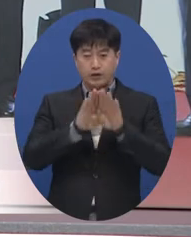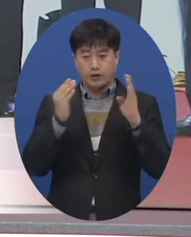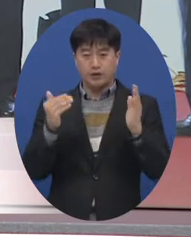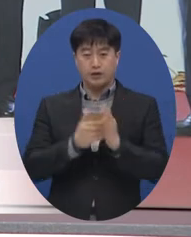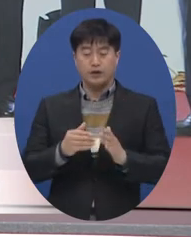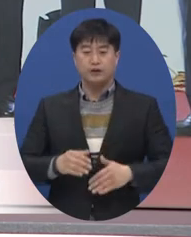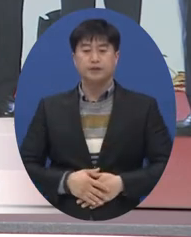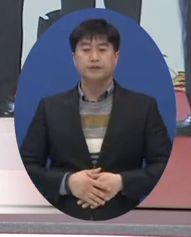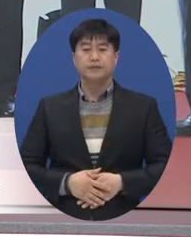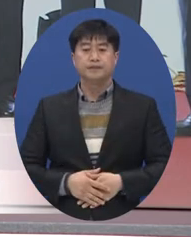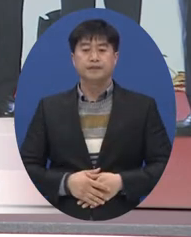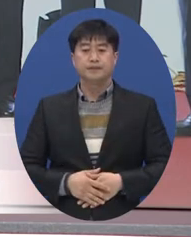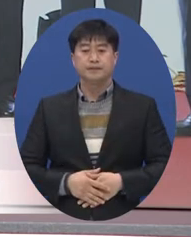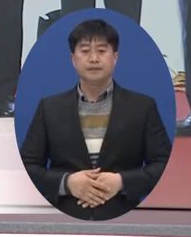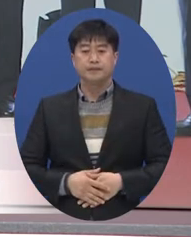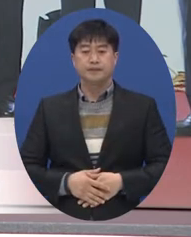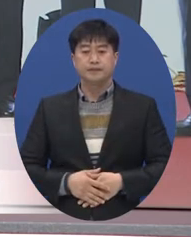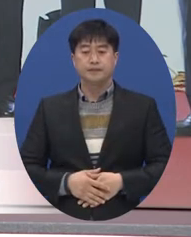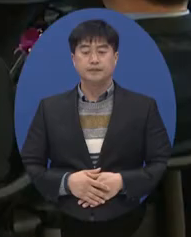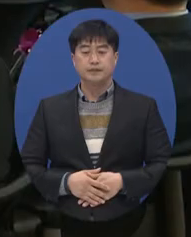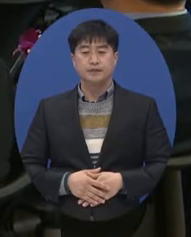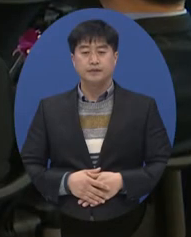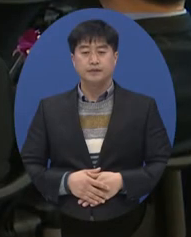경기 북부 김태 기자의 보도입니다.